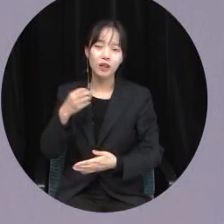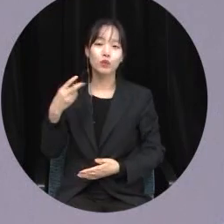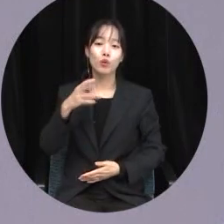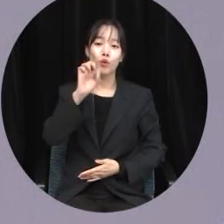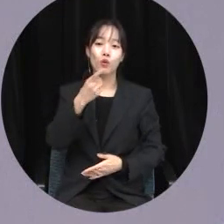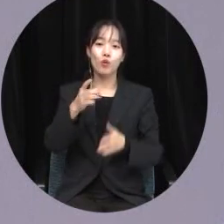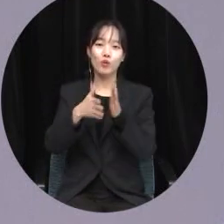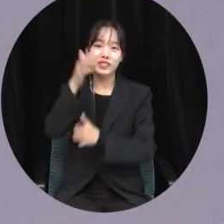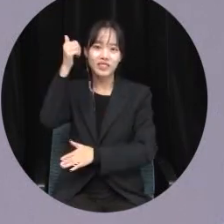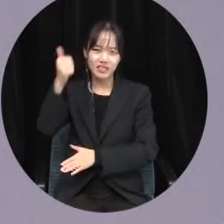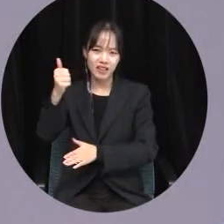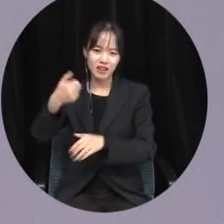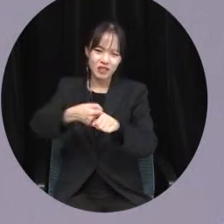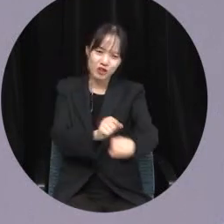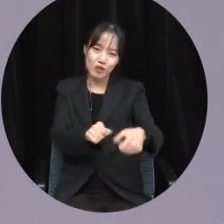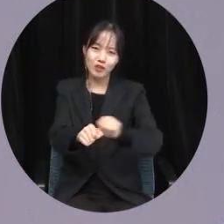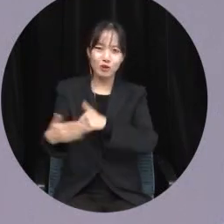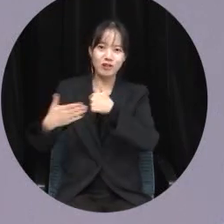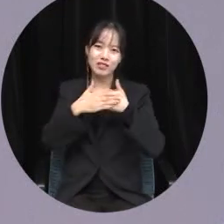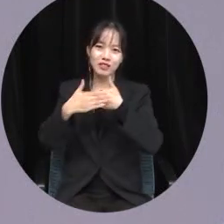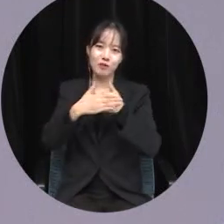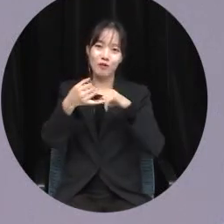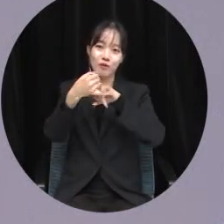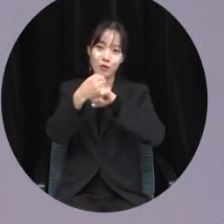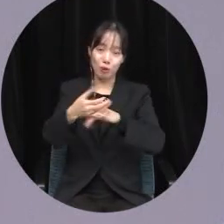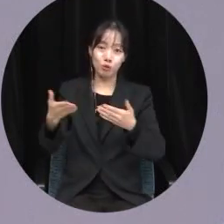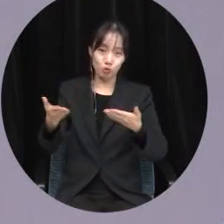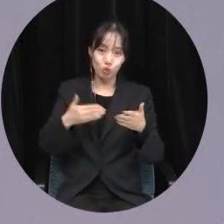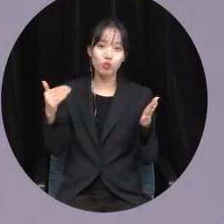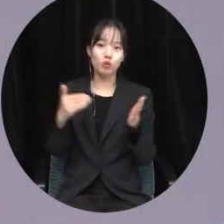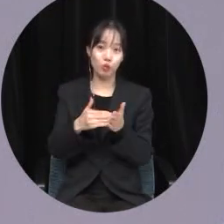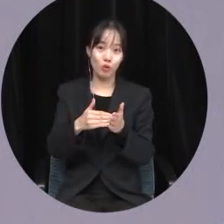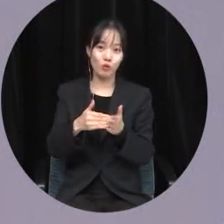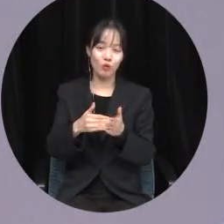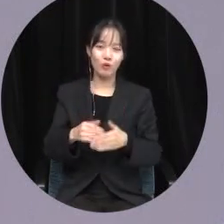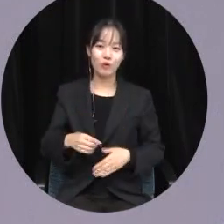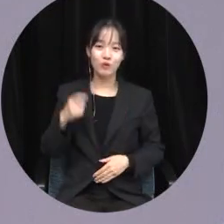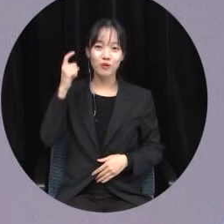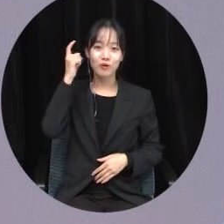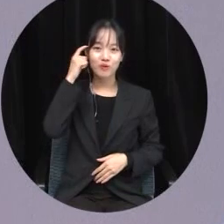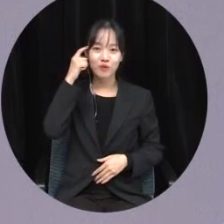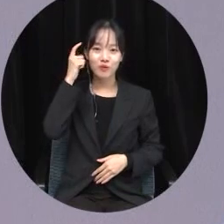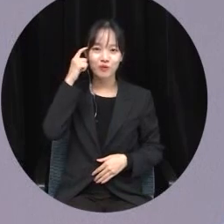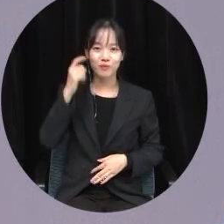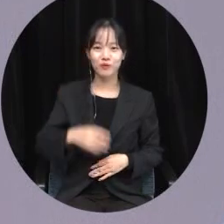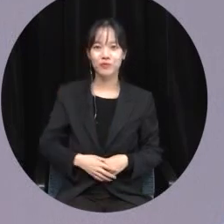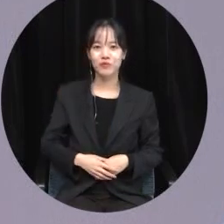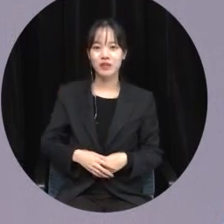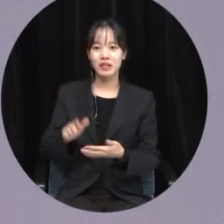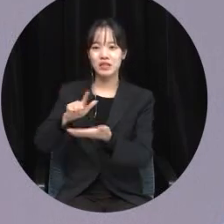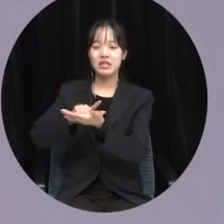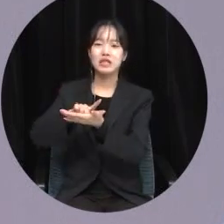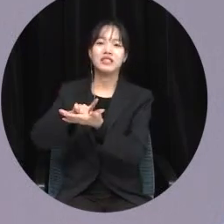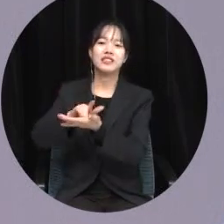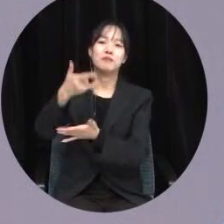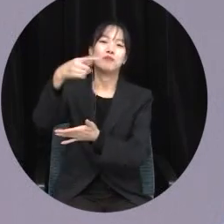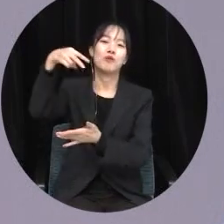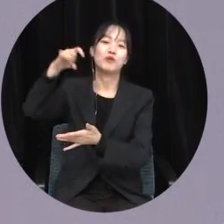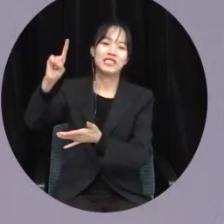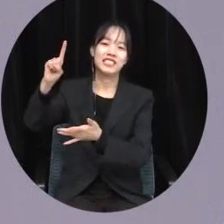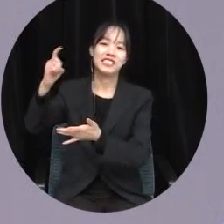적극 지원을 약속했는데 거기에는 김포시의 서울시 편입 문제까지